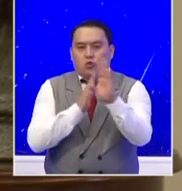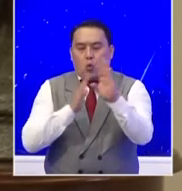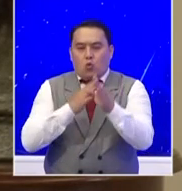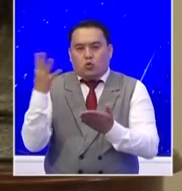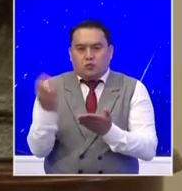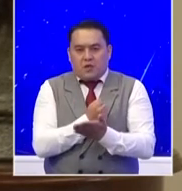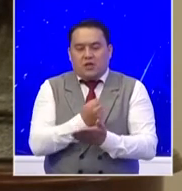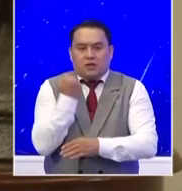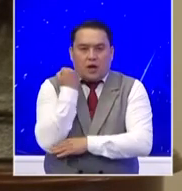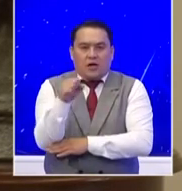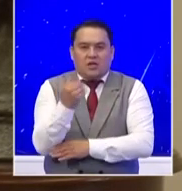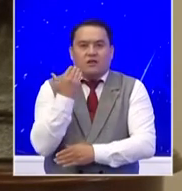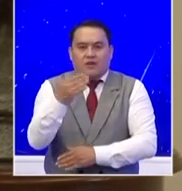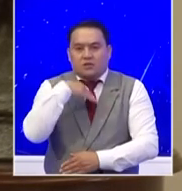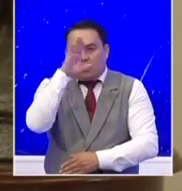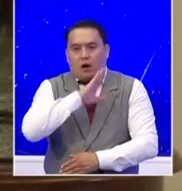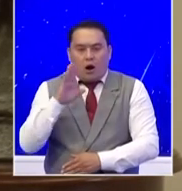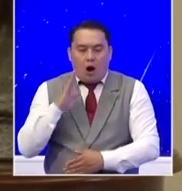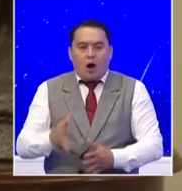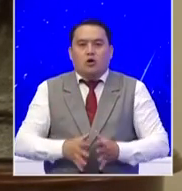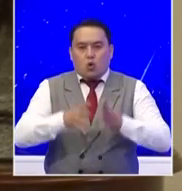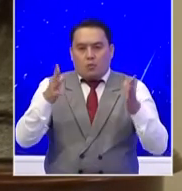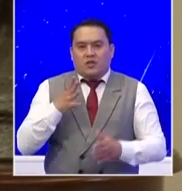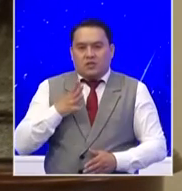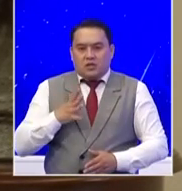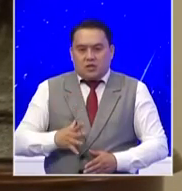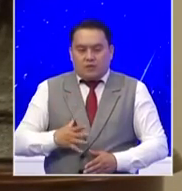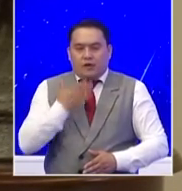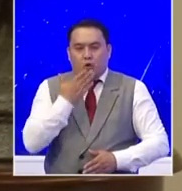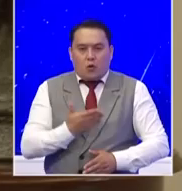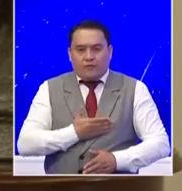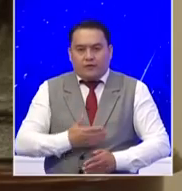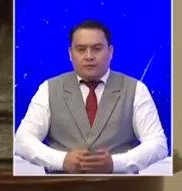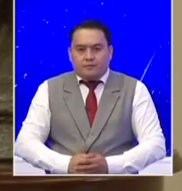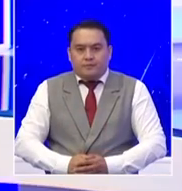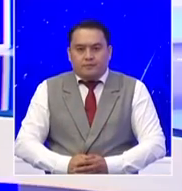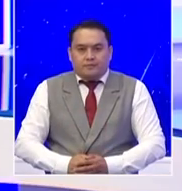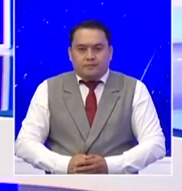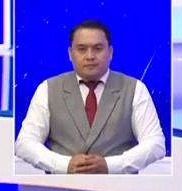станут наградой для ваших родителей за их огромное терпение и безграничную любовь.